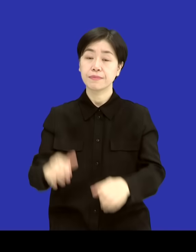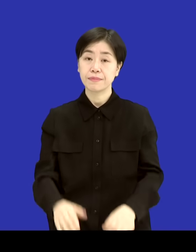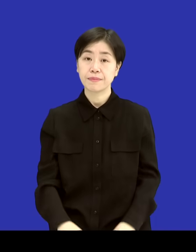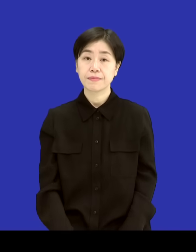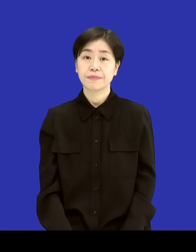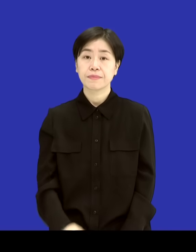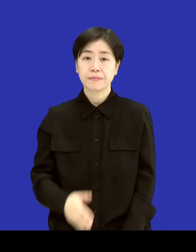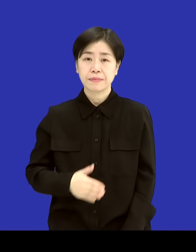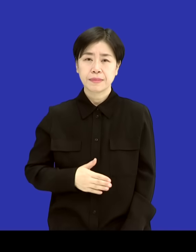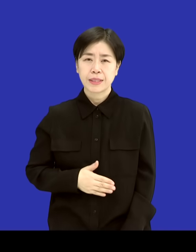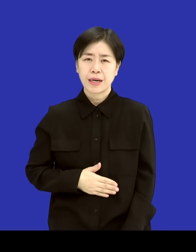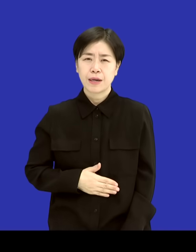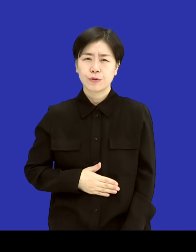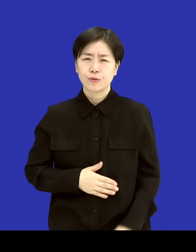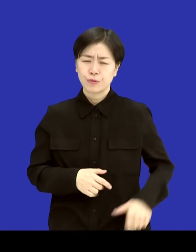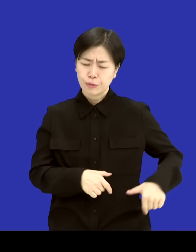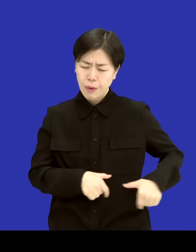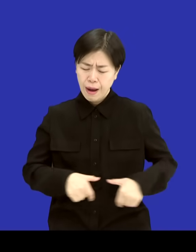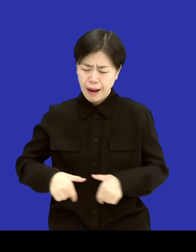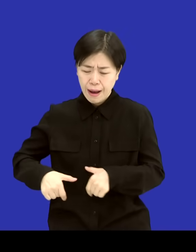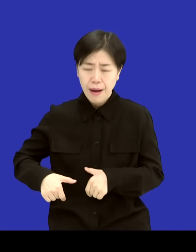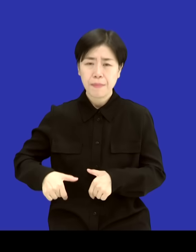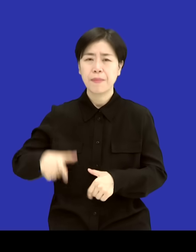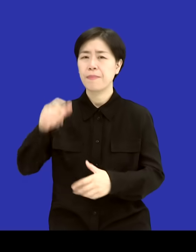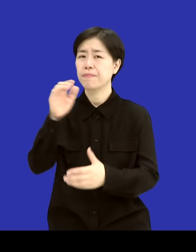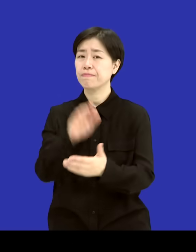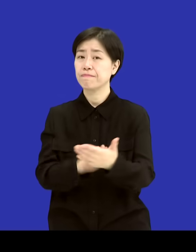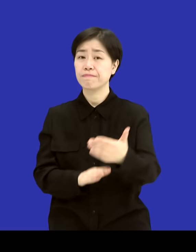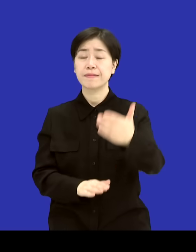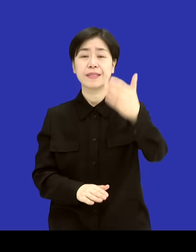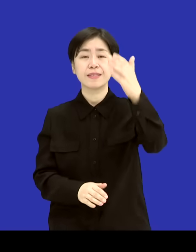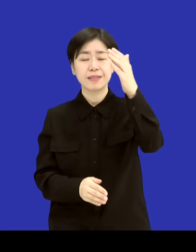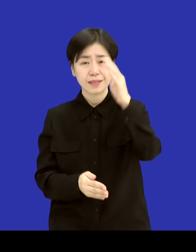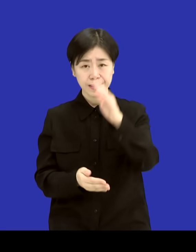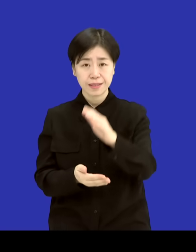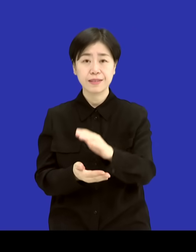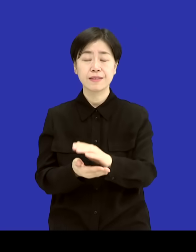은혜 나 주저함